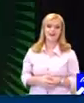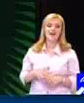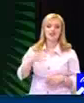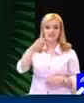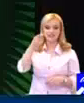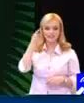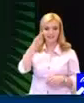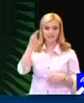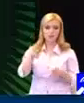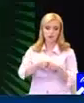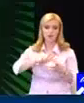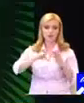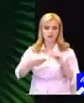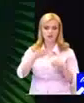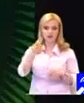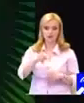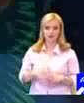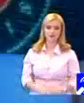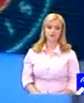cu 111.000.